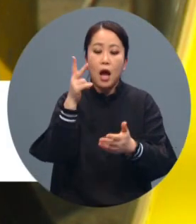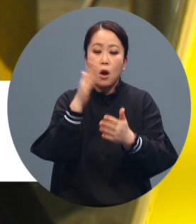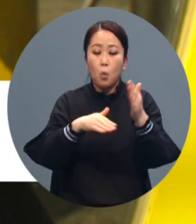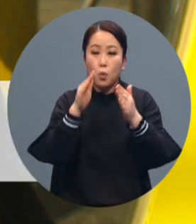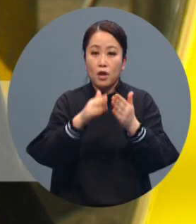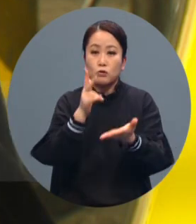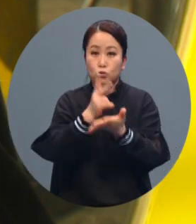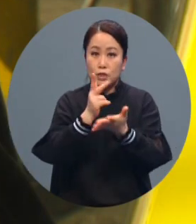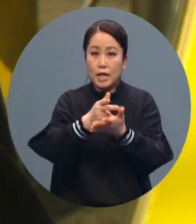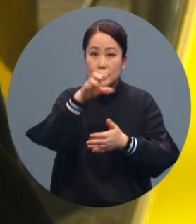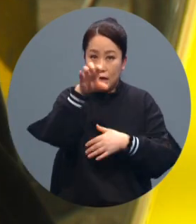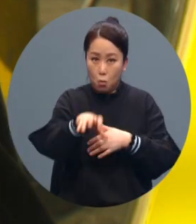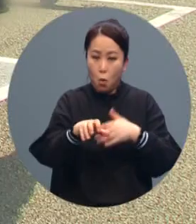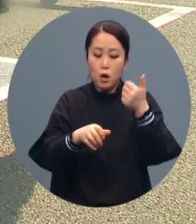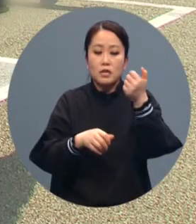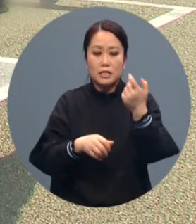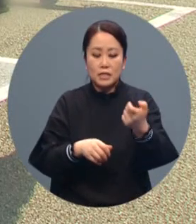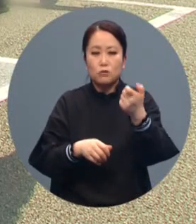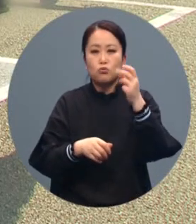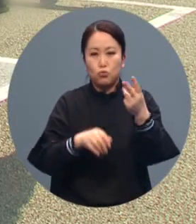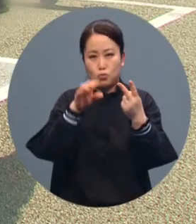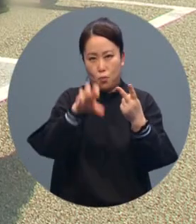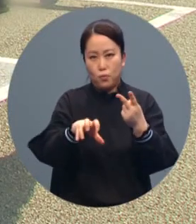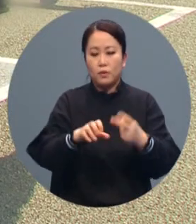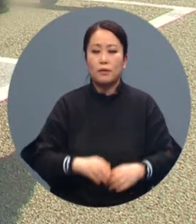이상의 공영주차장 52 곳입니다